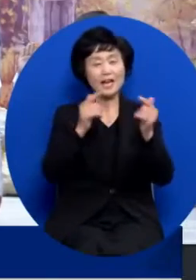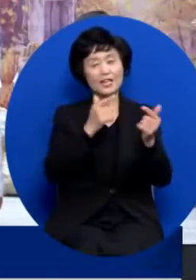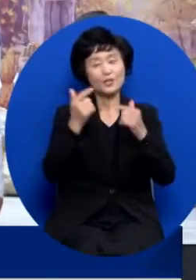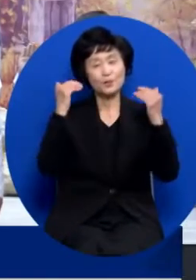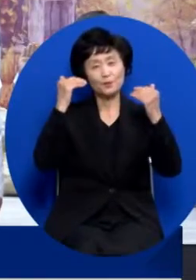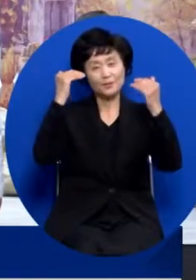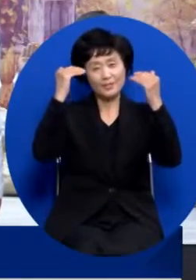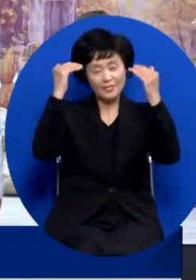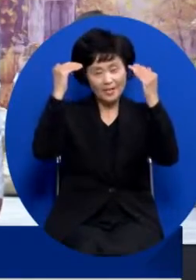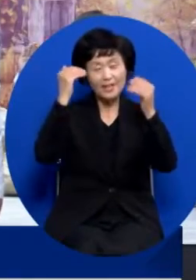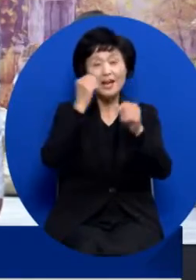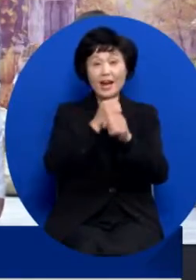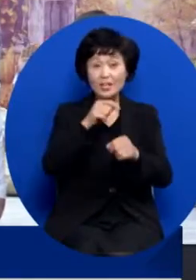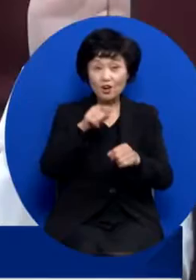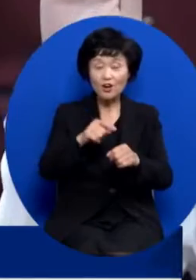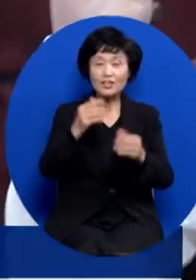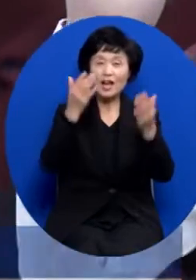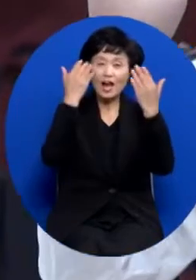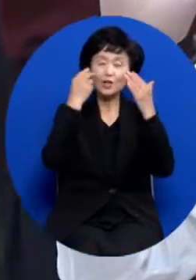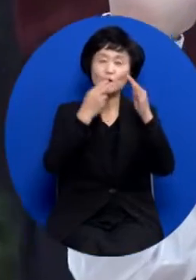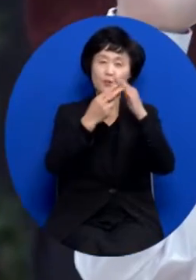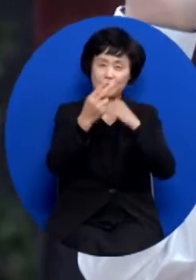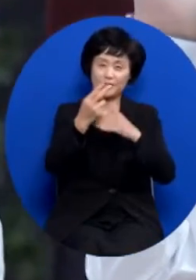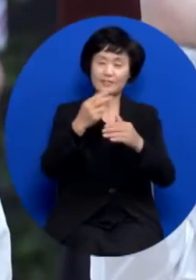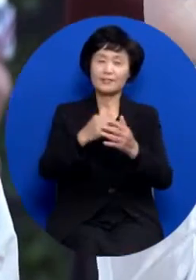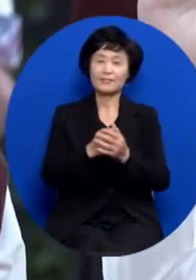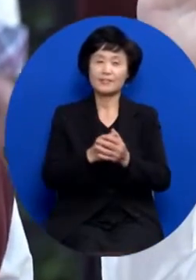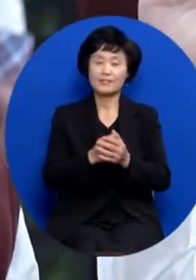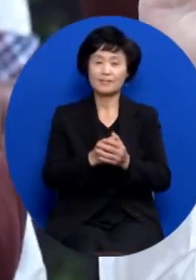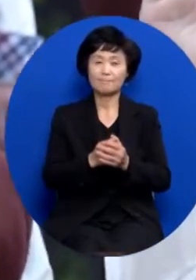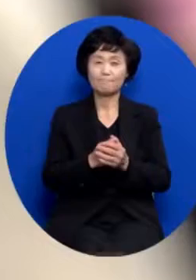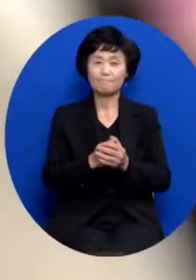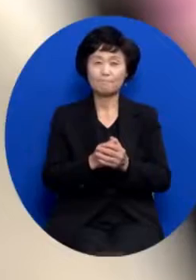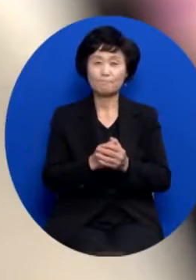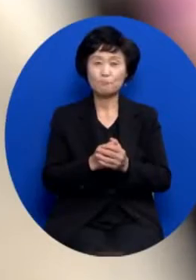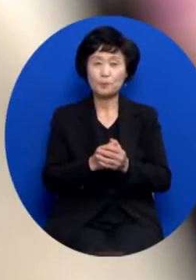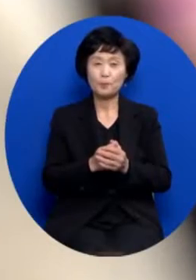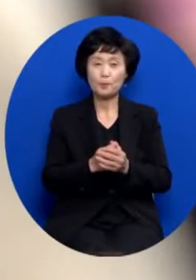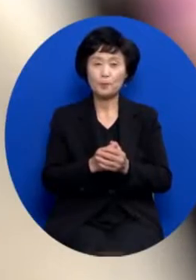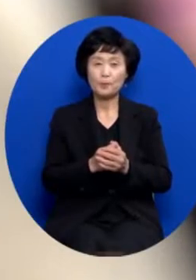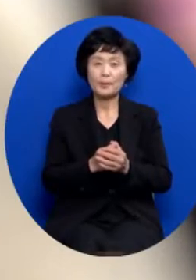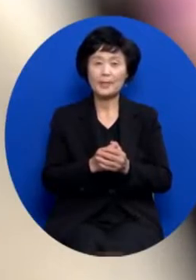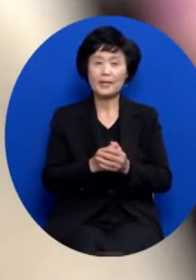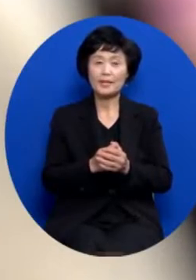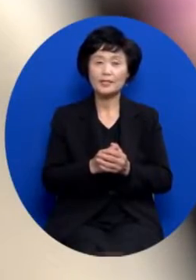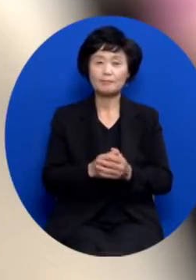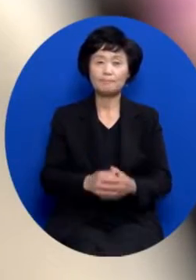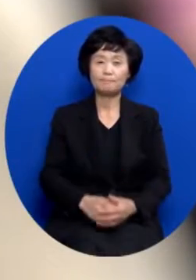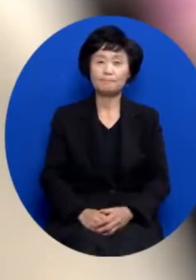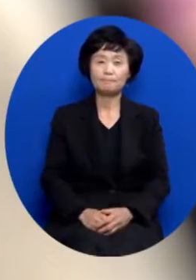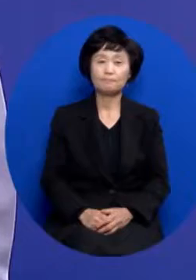성장하는 것이 우리 학교 비전입니다. CTS 뉴스 김인혜입니다.